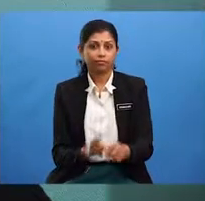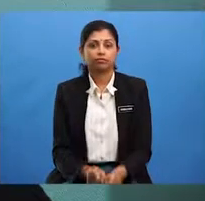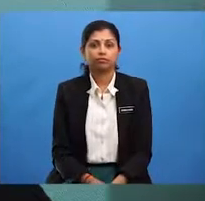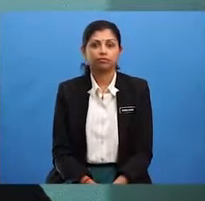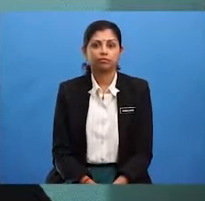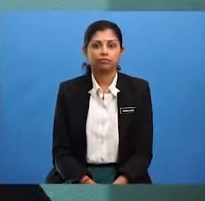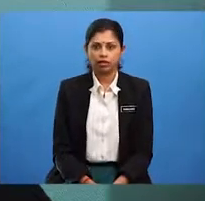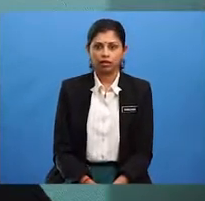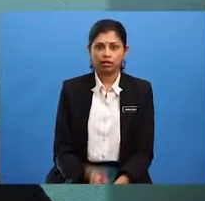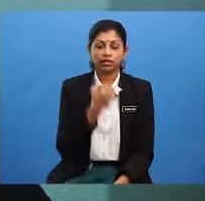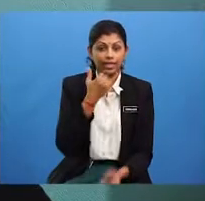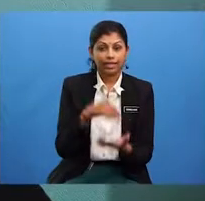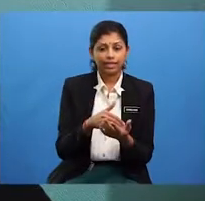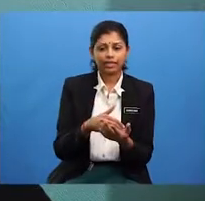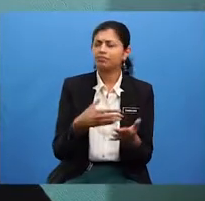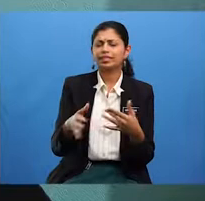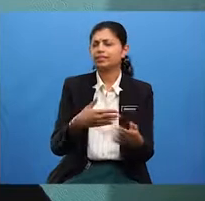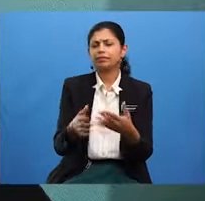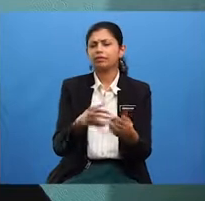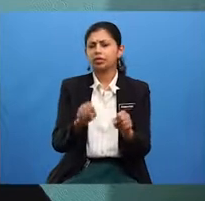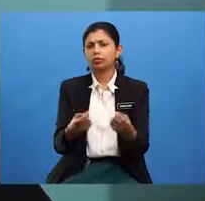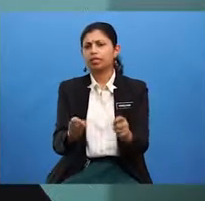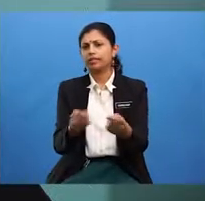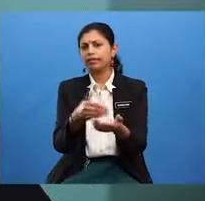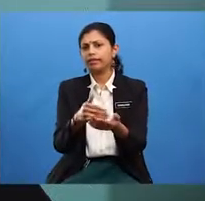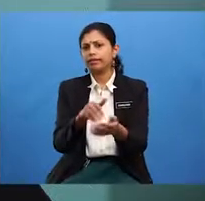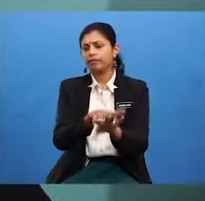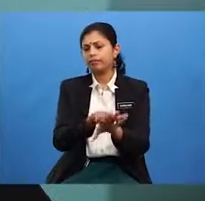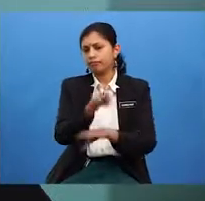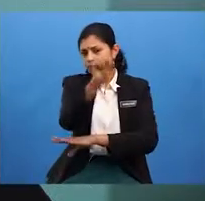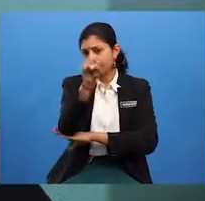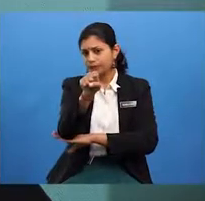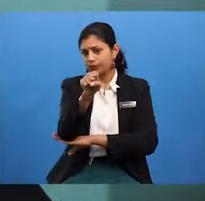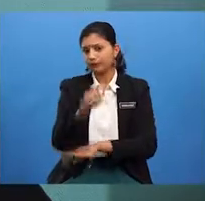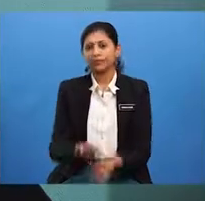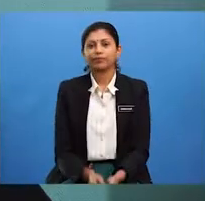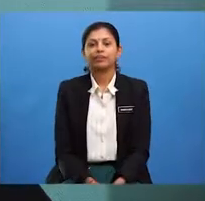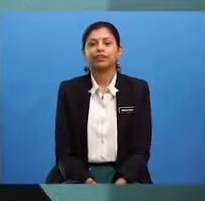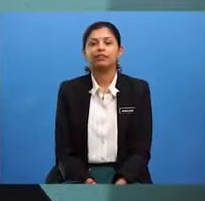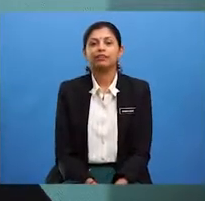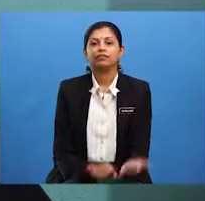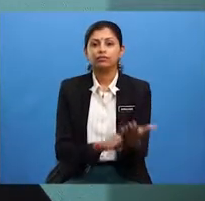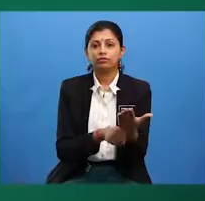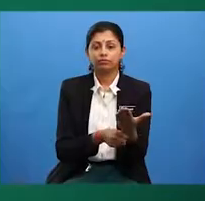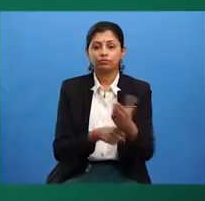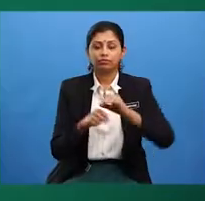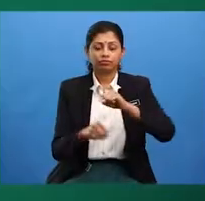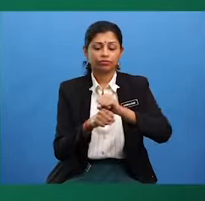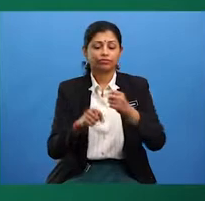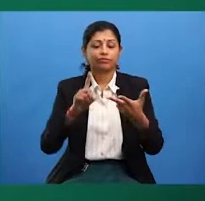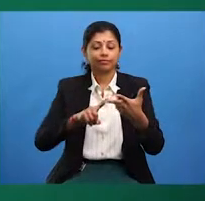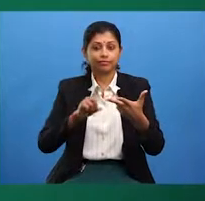Salah lagi, tidak mengapa. Kita cuba lagi selepas ini. Sumber asas yang ketiga